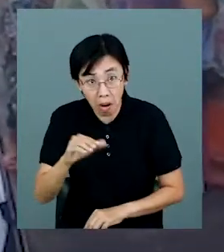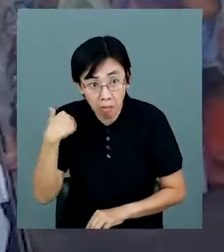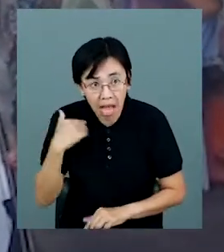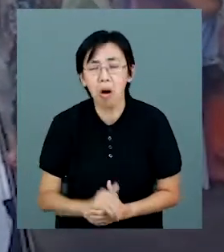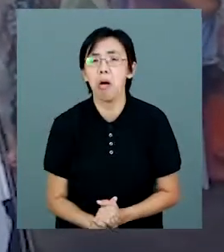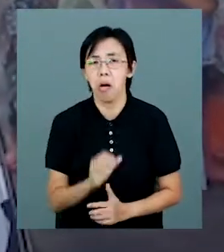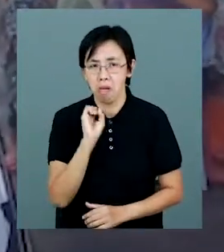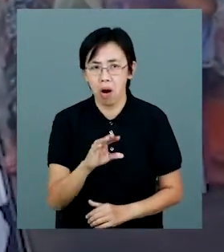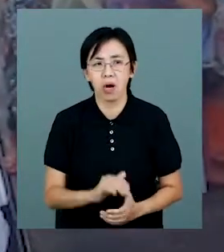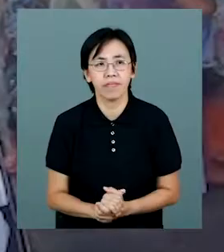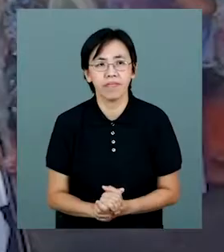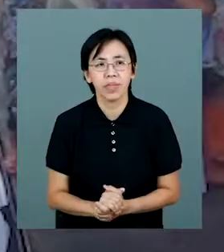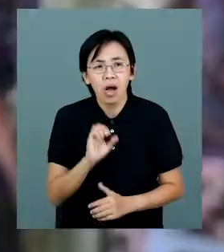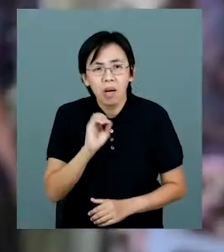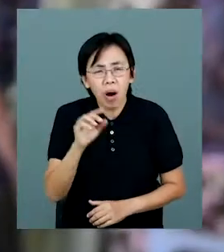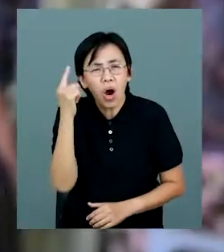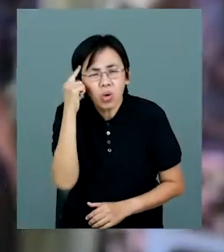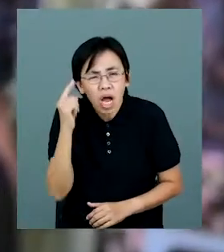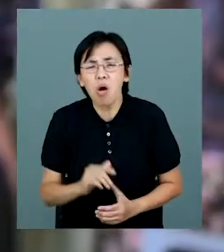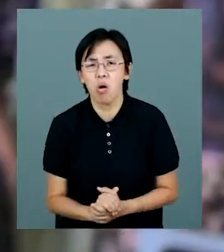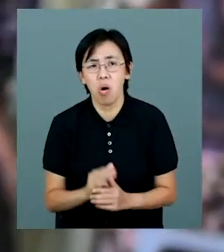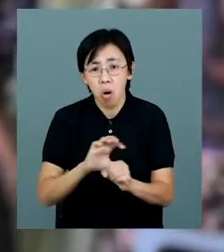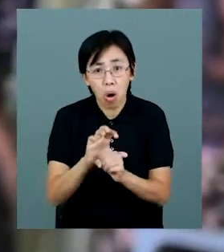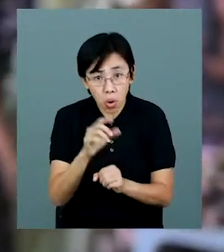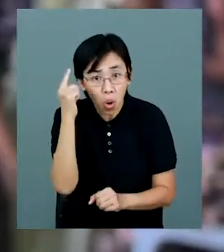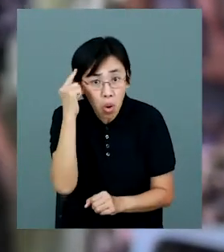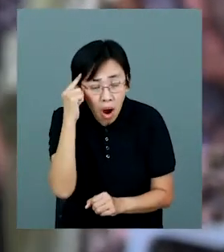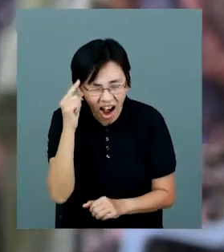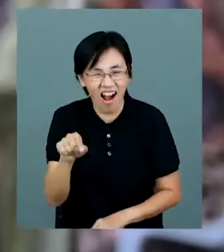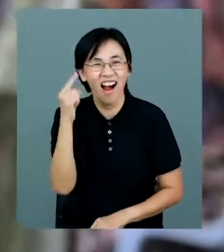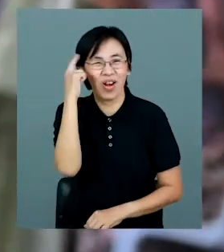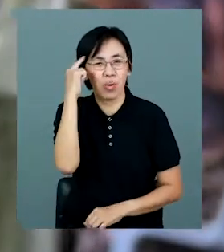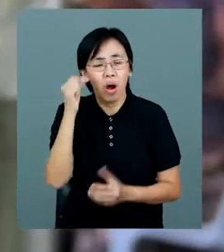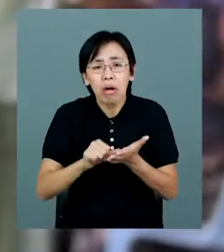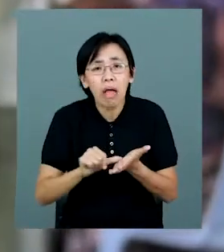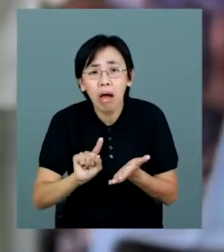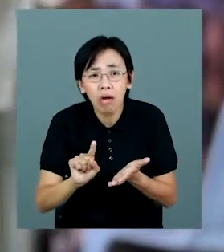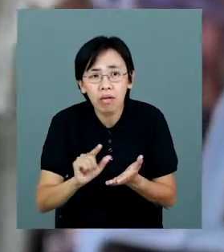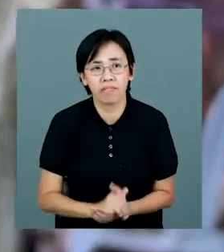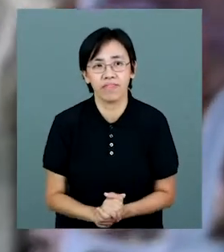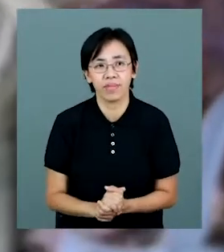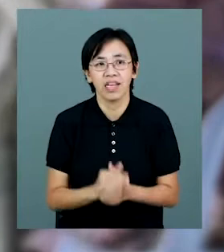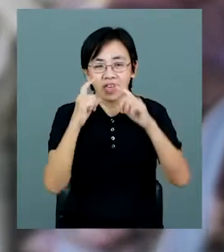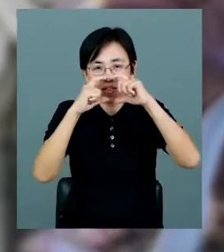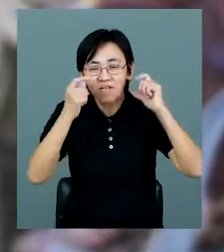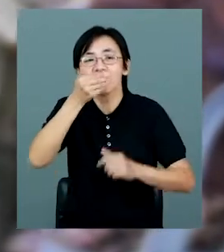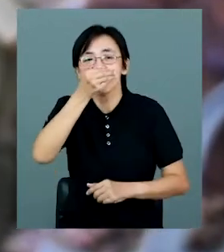ได้ไหมครับ บอกค่ะ บอก ตอนน ี ้บอกว่าโควิดรู้จักไหมรู้จักแก้ไขยังไงตัดหน้ากากก ับ